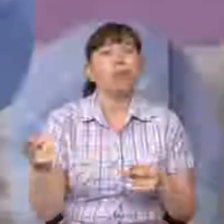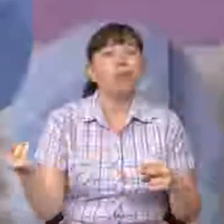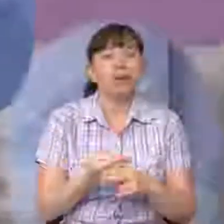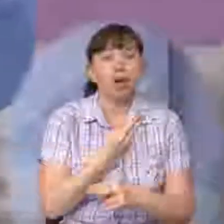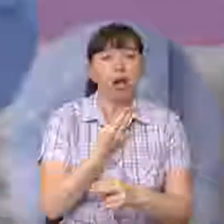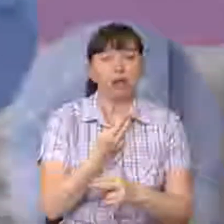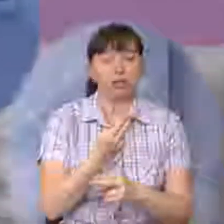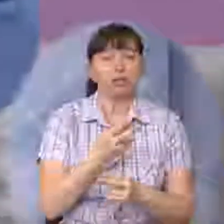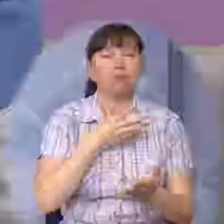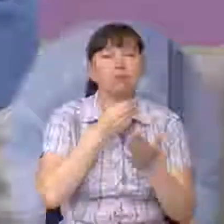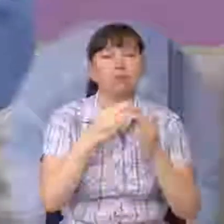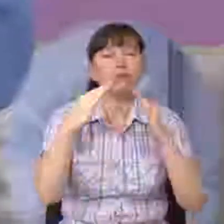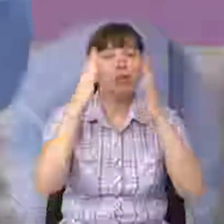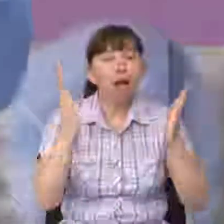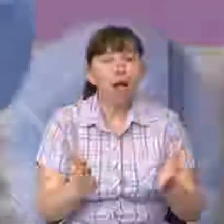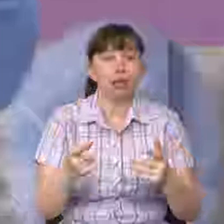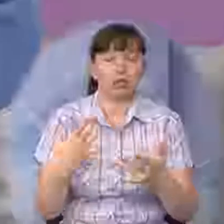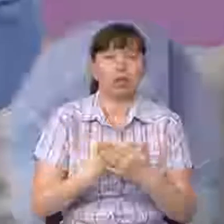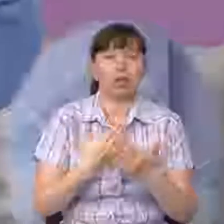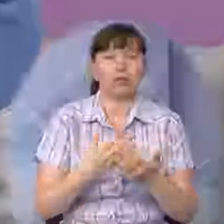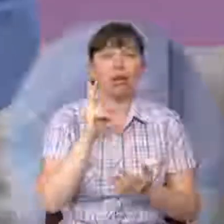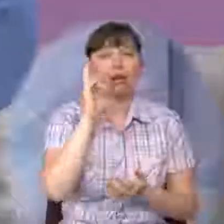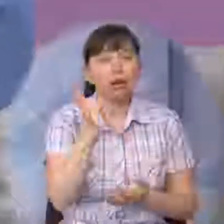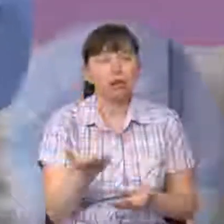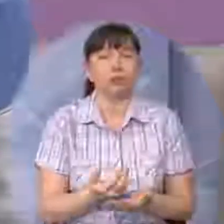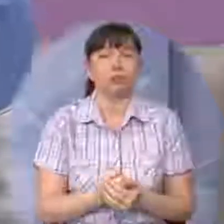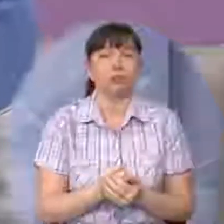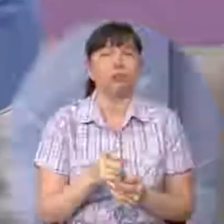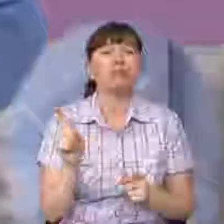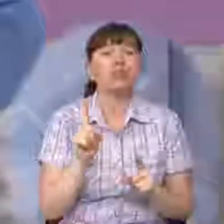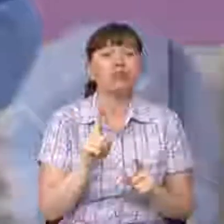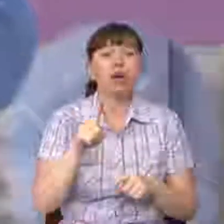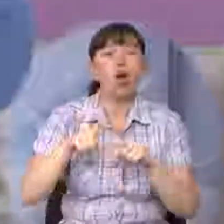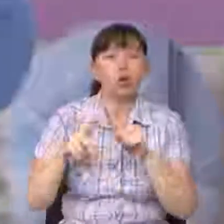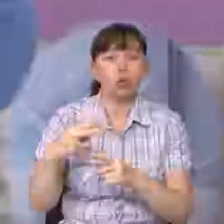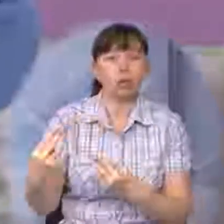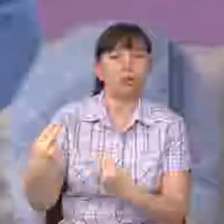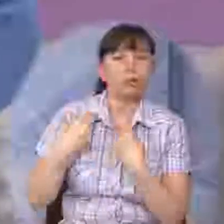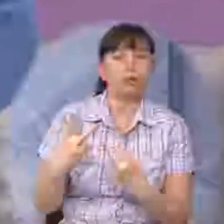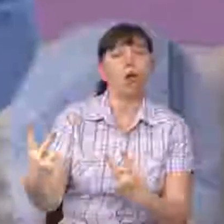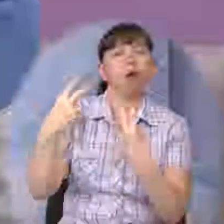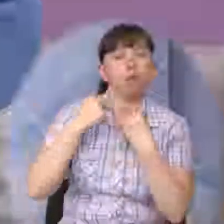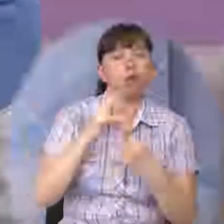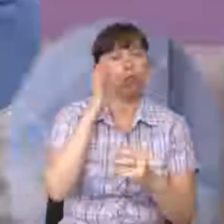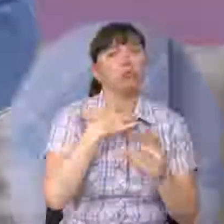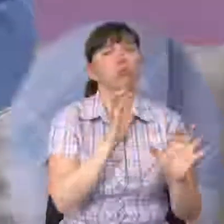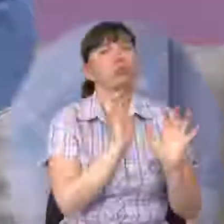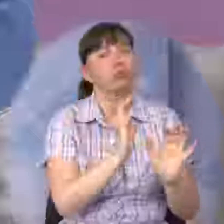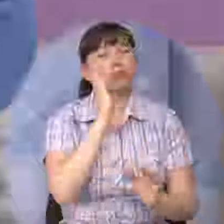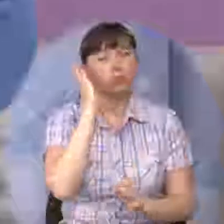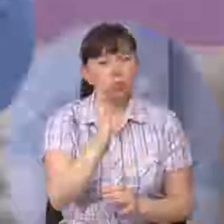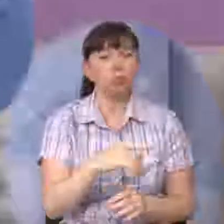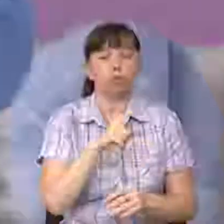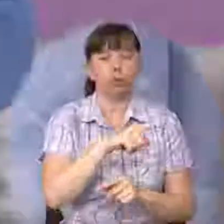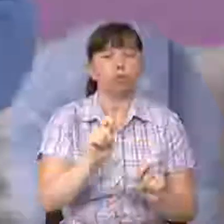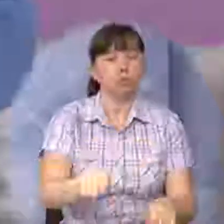privați de proprietatea pe care o aveau, cumva de apartament sau de casă, de careva din rude, le-au promis că vor avea grijă de ei